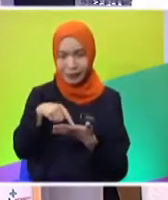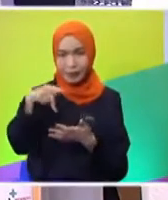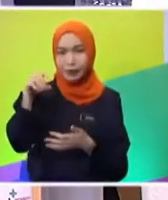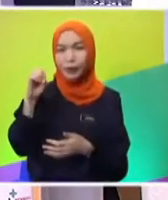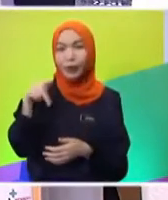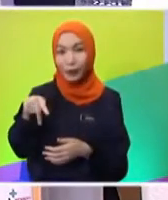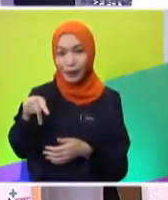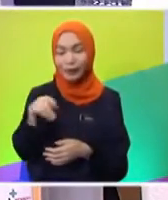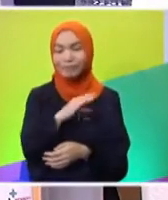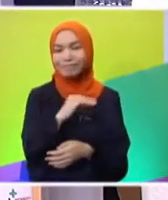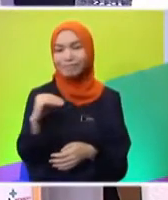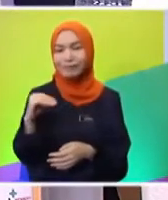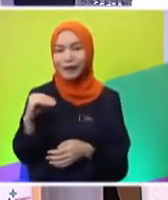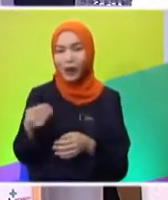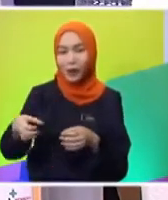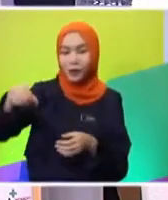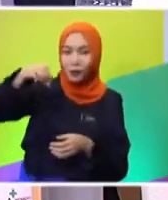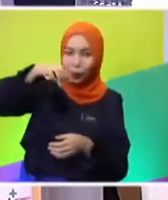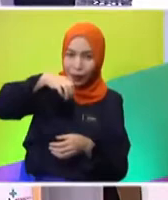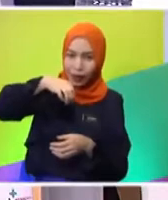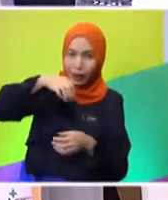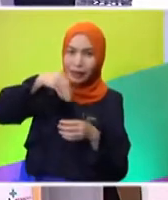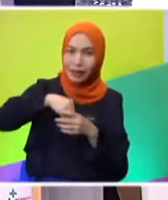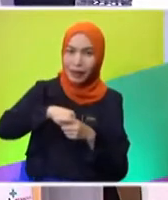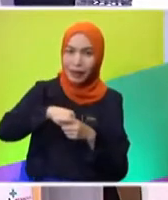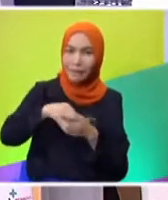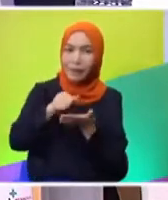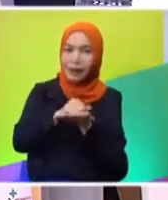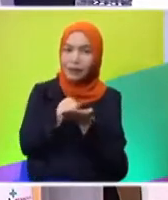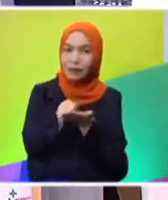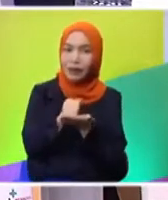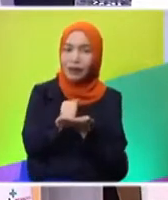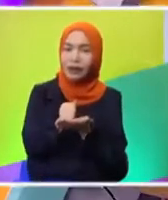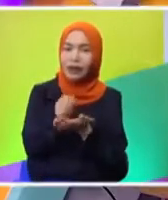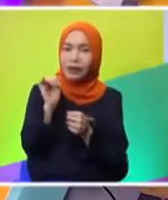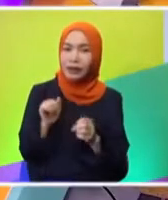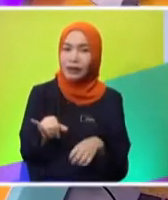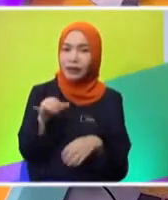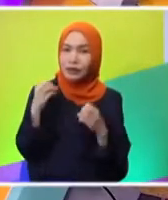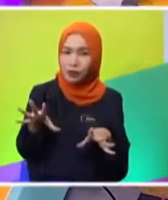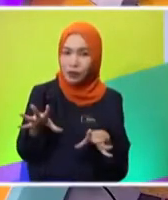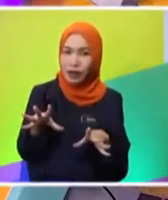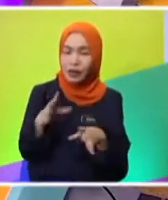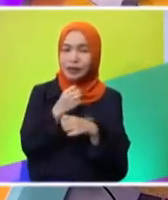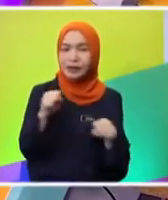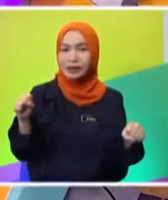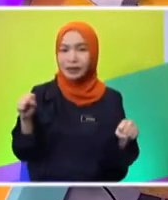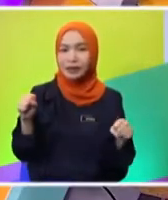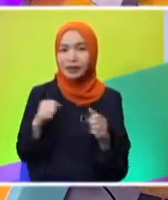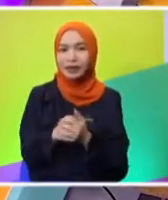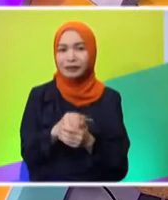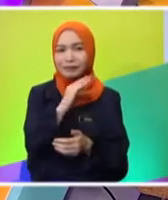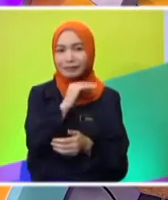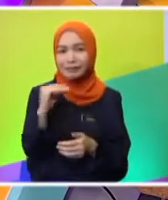terus tuangkan kedalam acuan yang telah pun disediakan aha lepas sudah tertutup It's okay